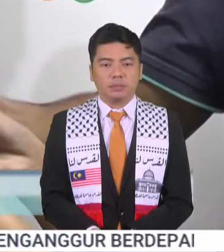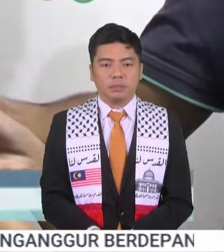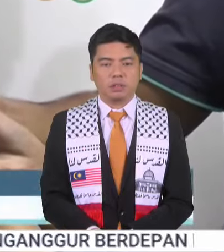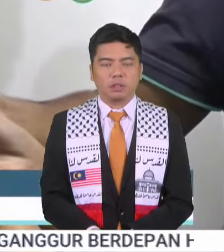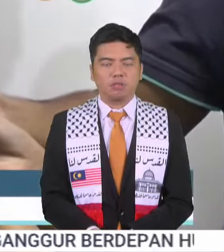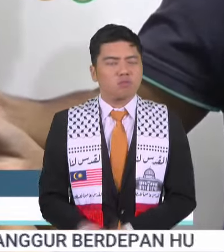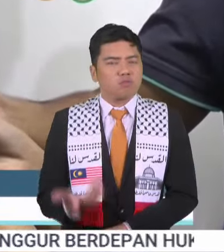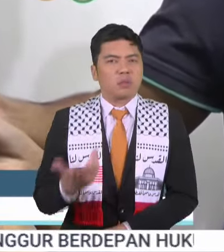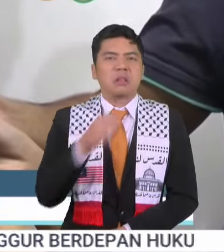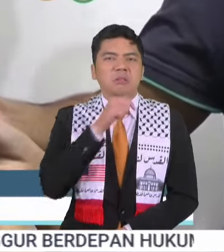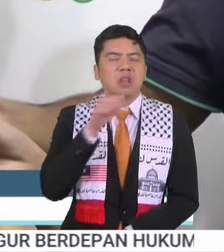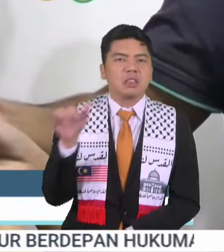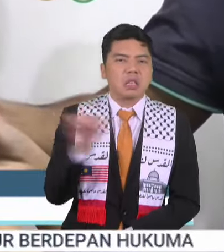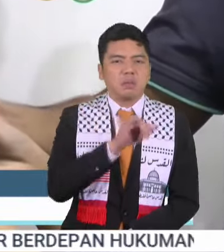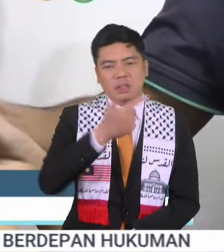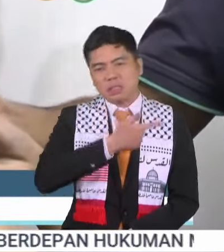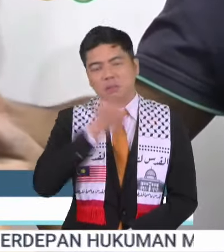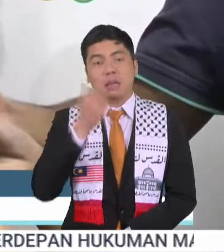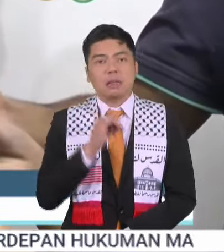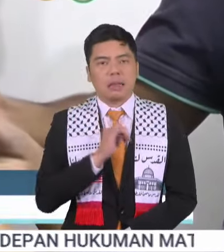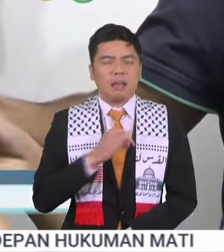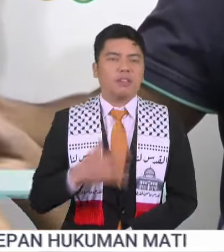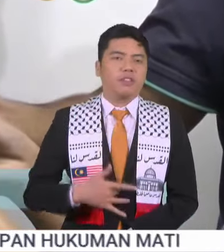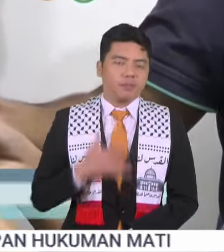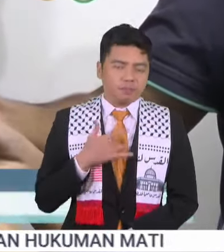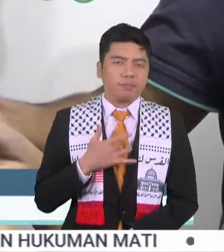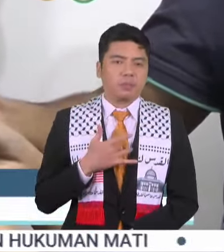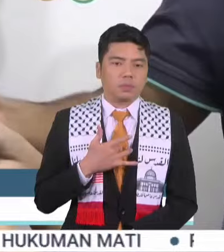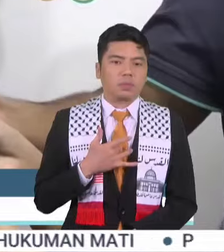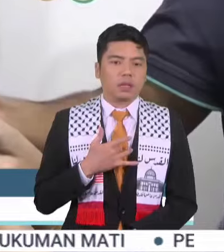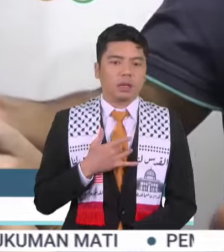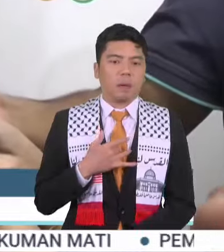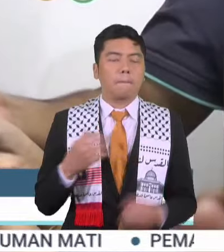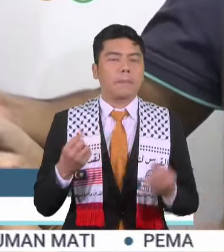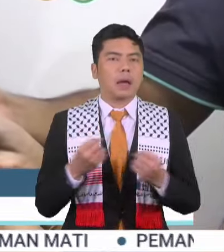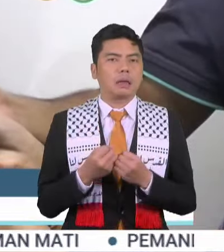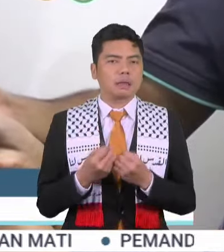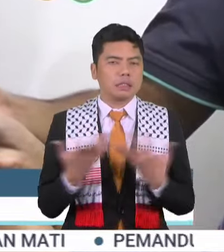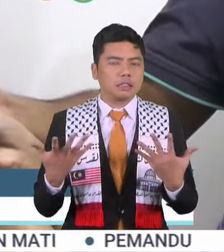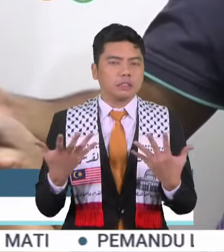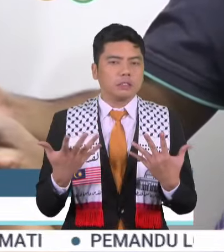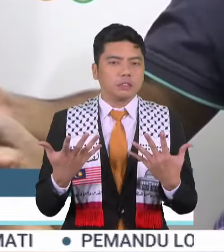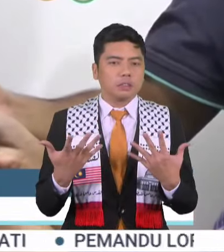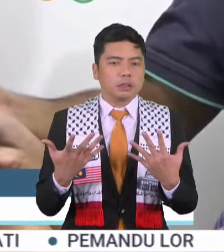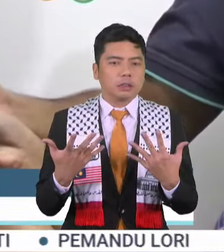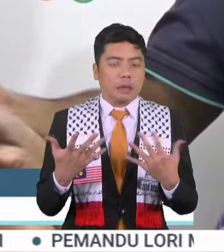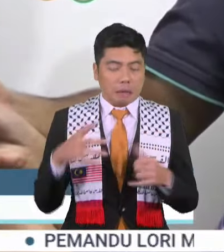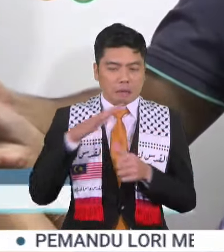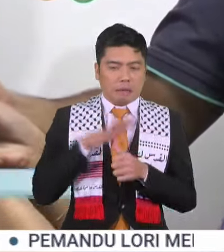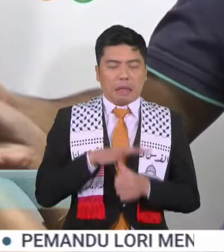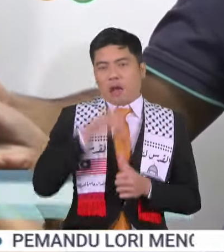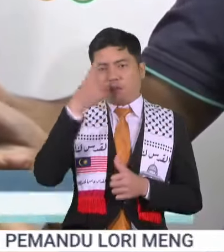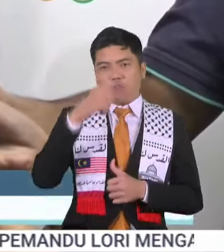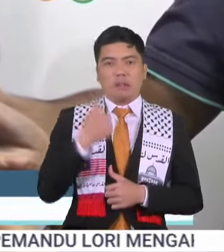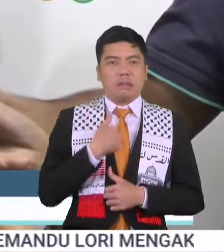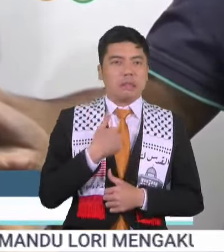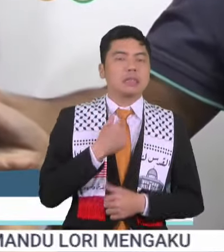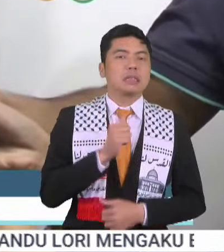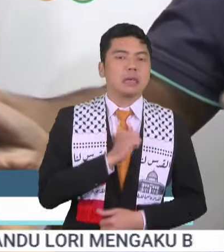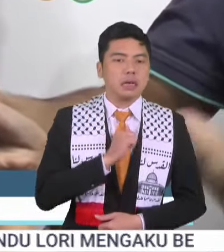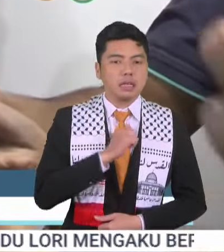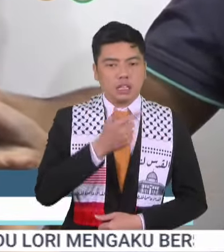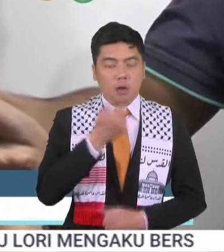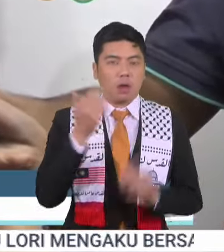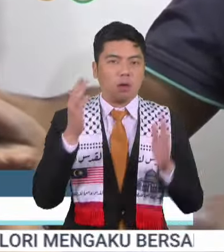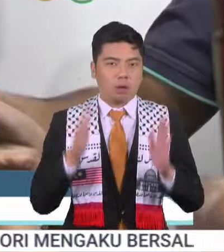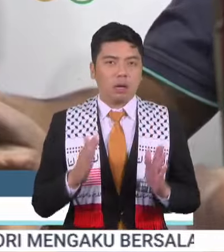Berlainan sebab saya rasalah more to pressure tu ada dekat diri sendiri and mungkin orang